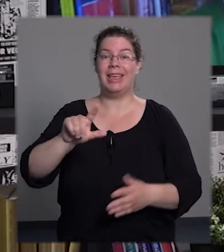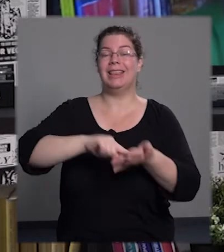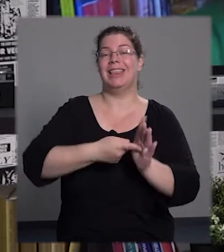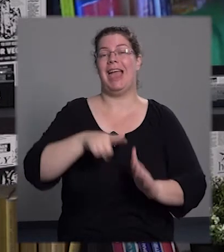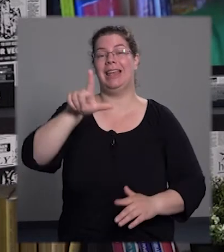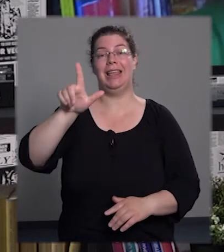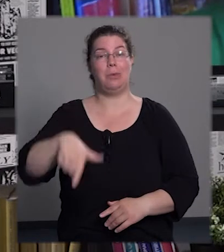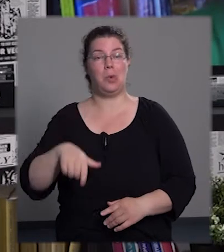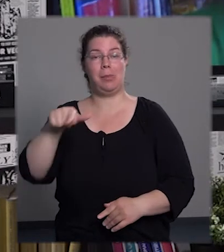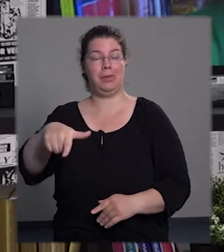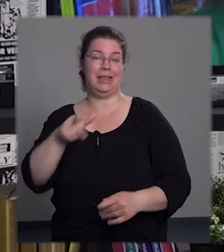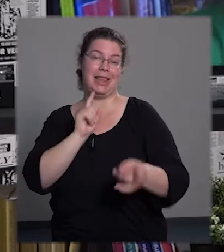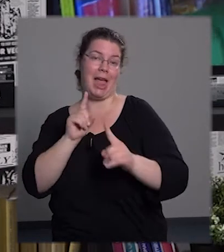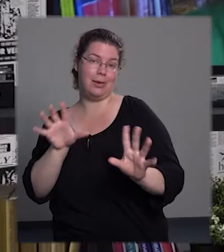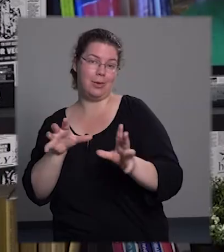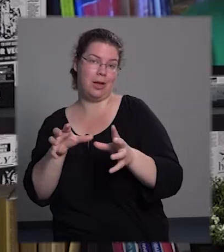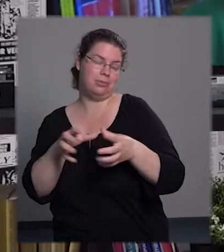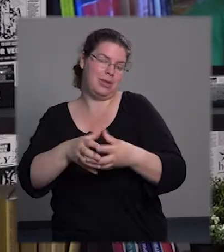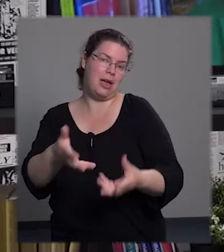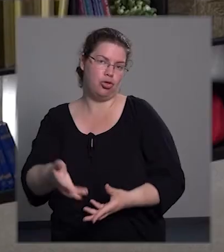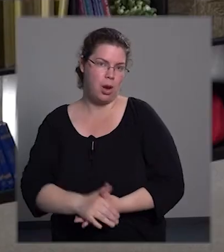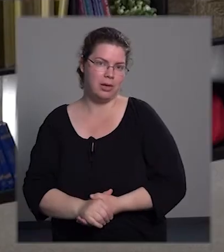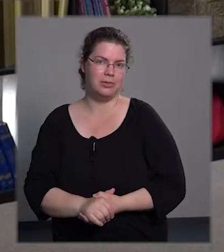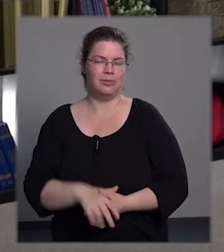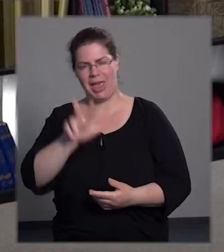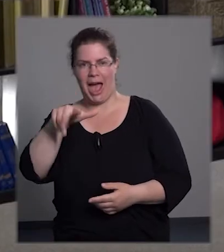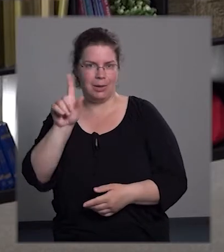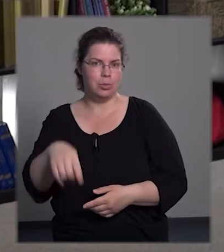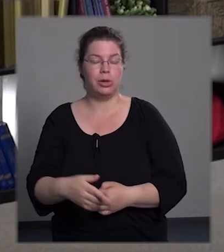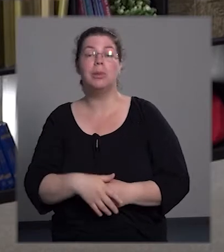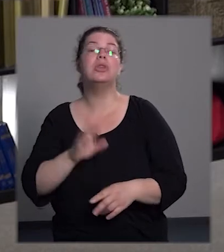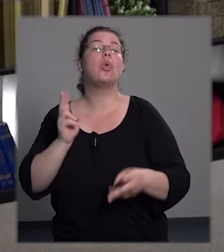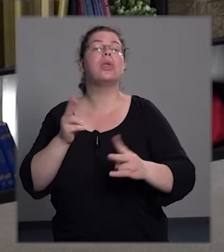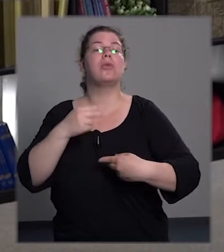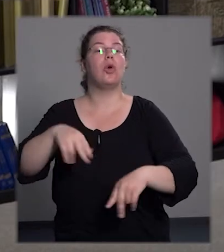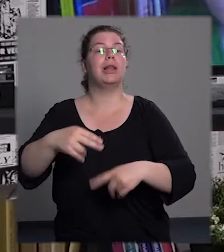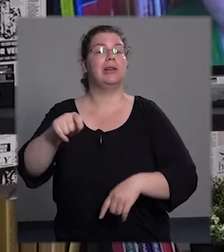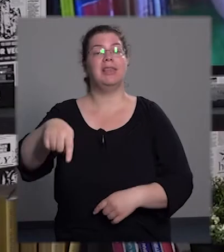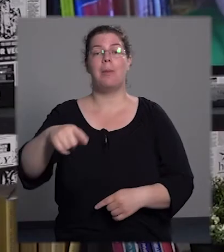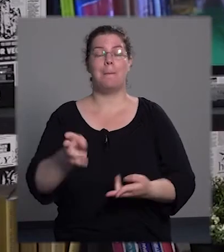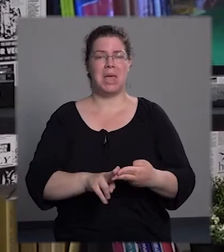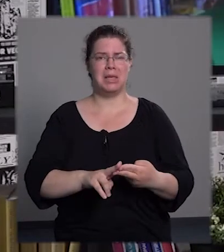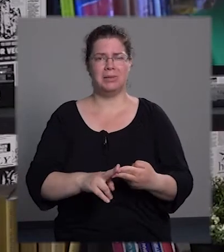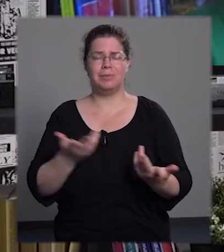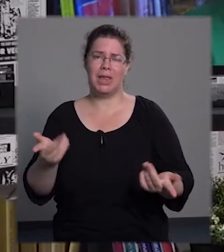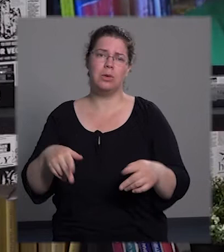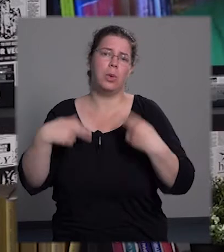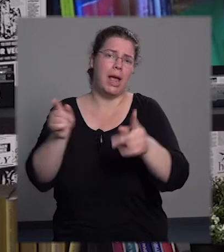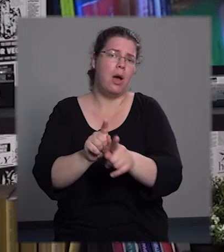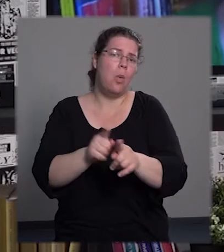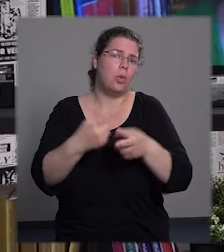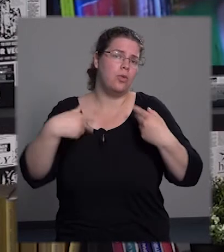játszott a társulat, vagy három hónapot. És aztán hogyan folytatódott ez a pálya? Hát aztán úgy folytatódott a